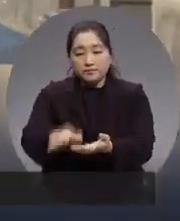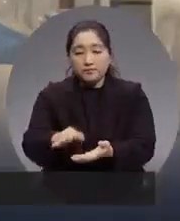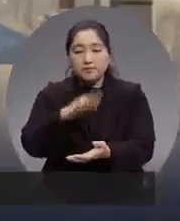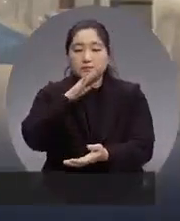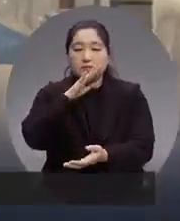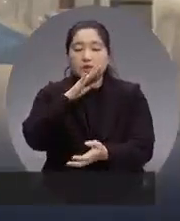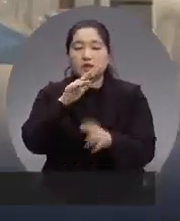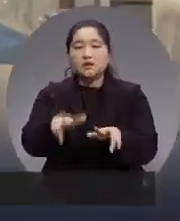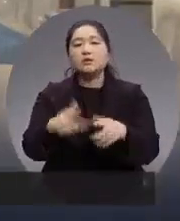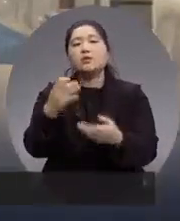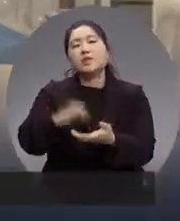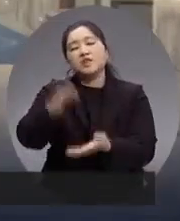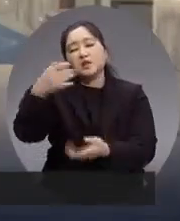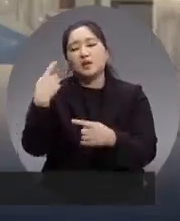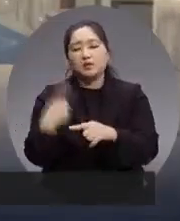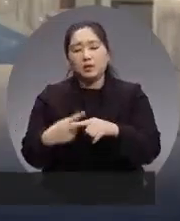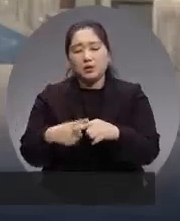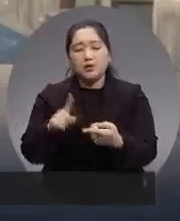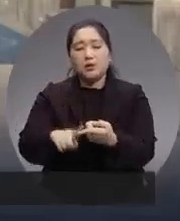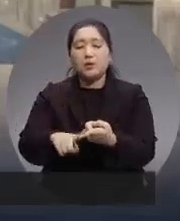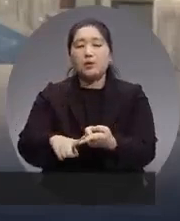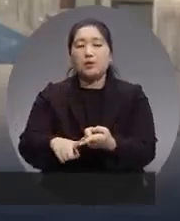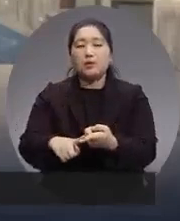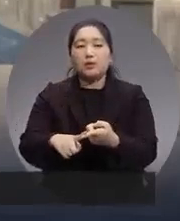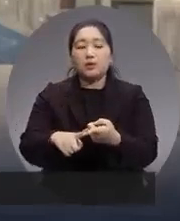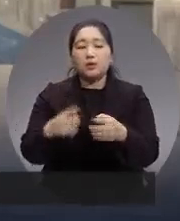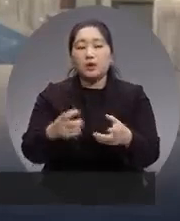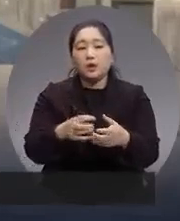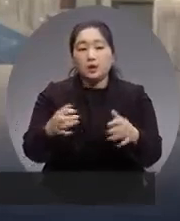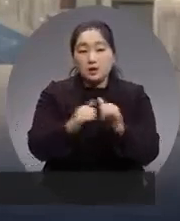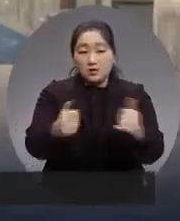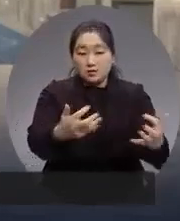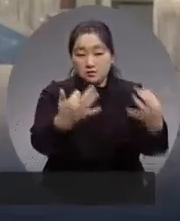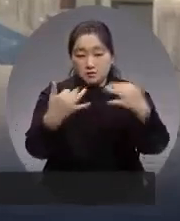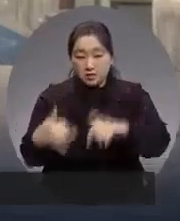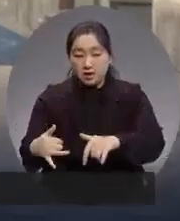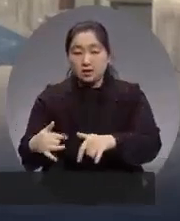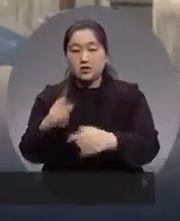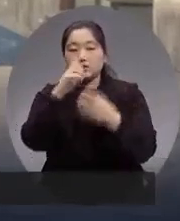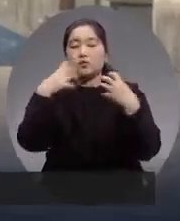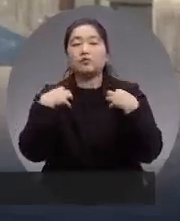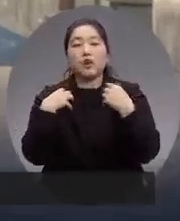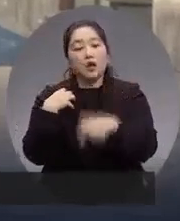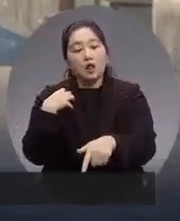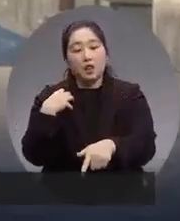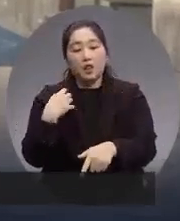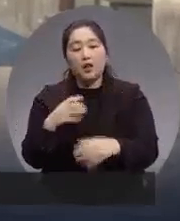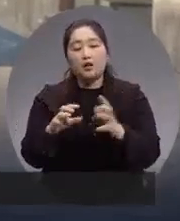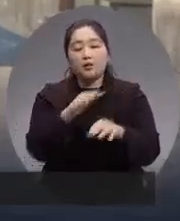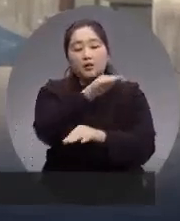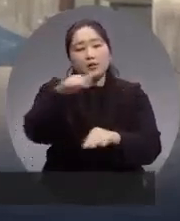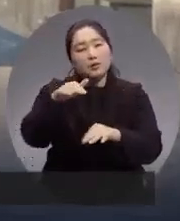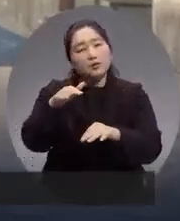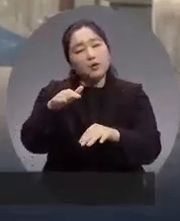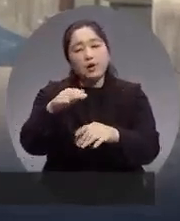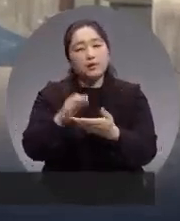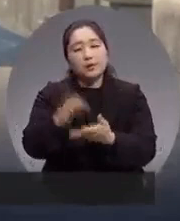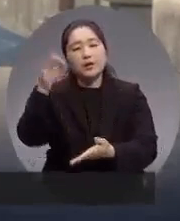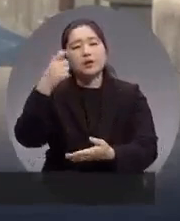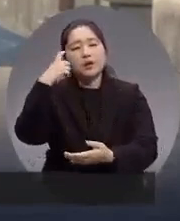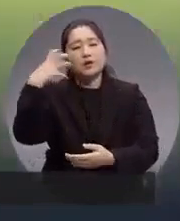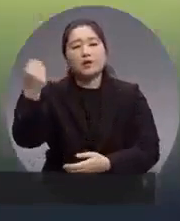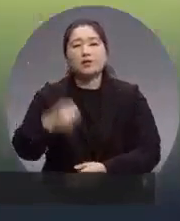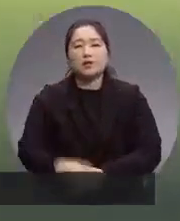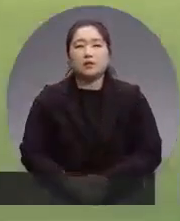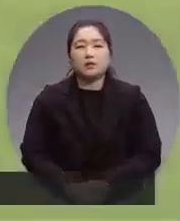했는데 아직도 좀 비싼 편입니다. 지금 대중제 골프장을 지금 이제 정부에서 한다는데 아직도 그 기준이 높지 않나 그런 생각을 하고